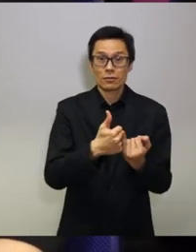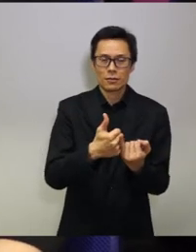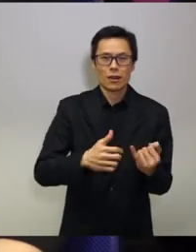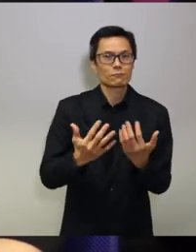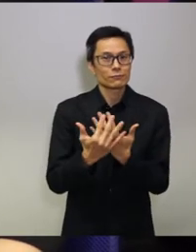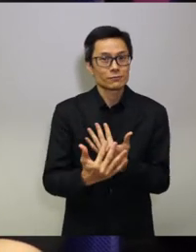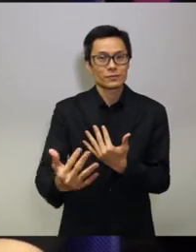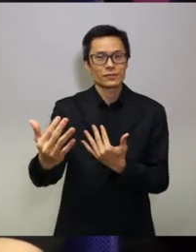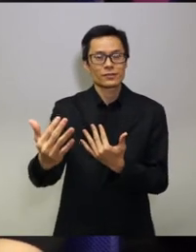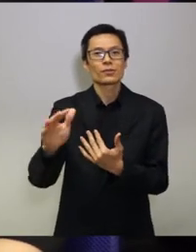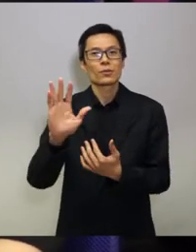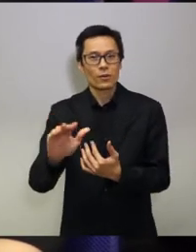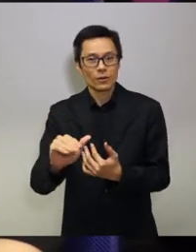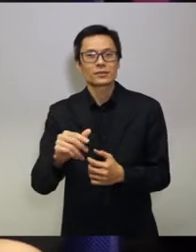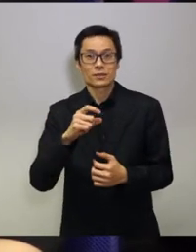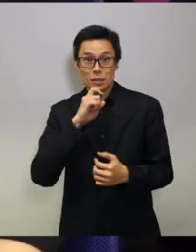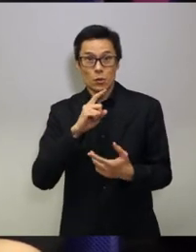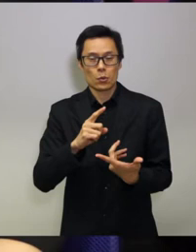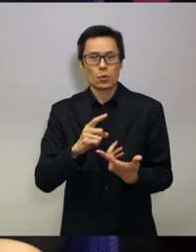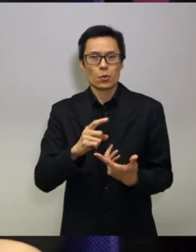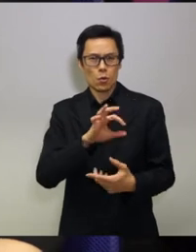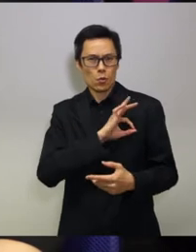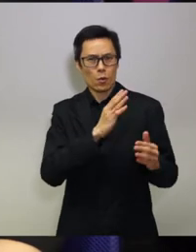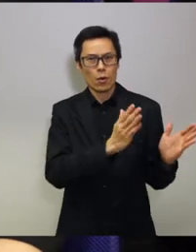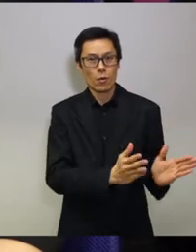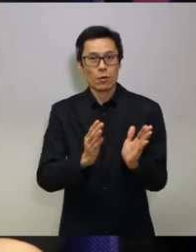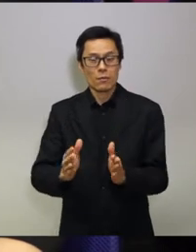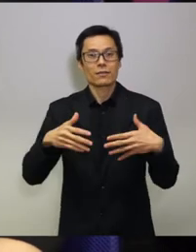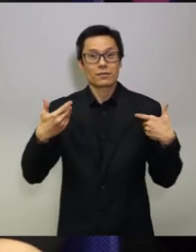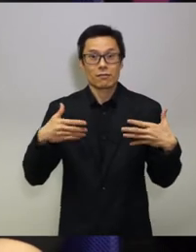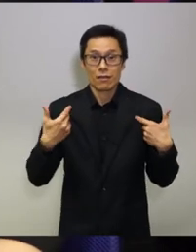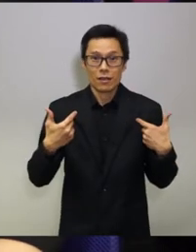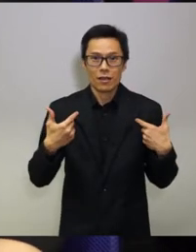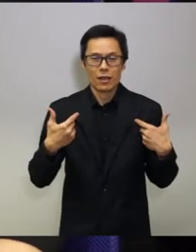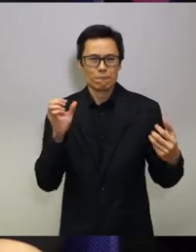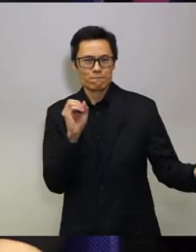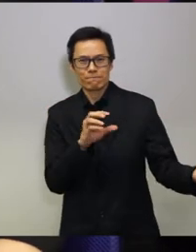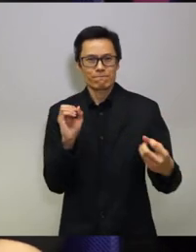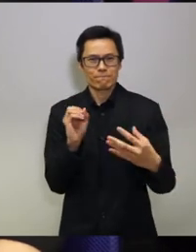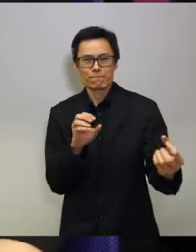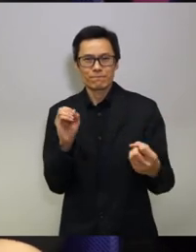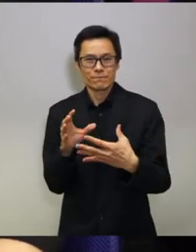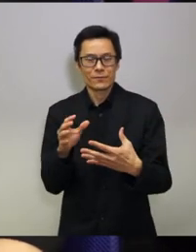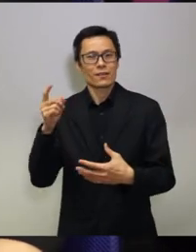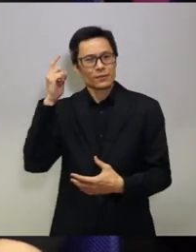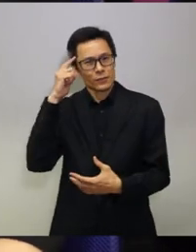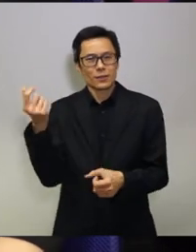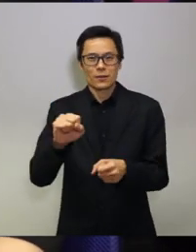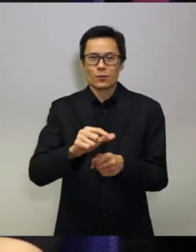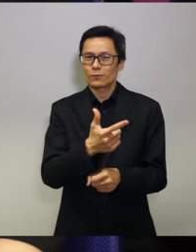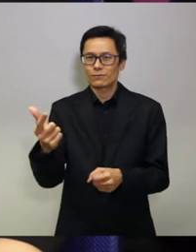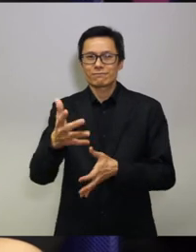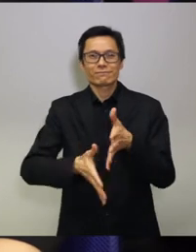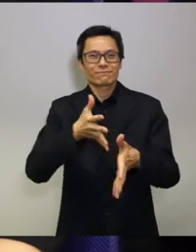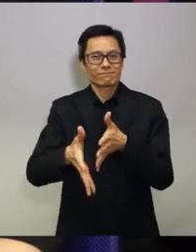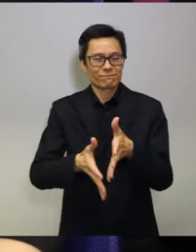生和在場的人士，他們都可以透過大會安排的遊戲和一些問答環節去認識更多